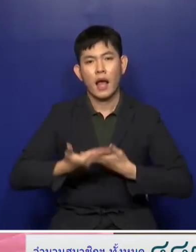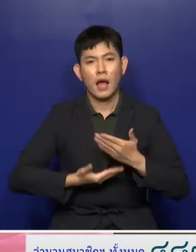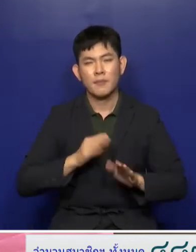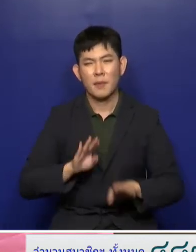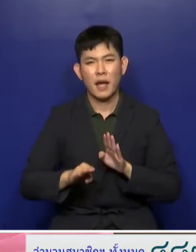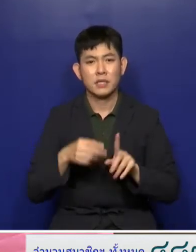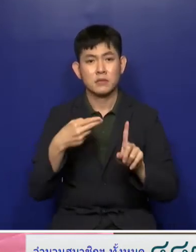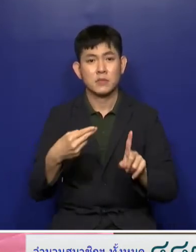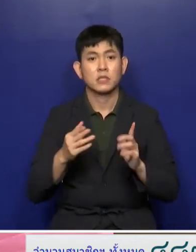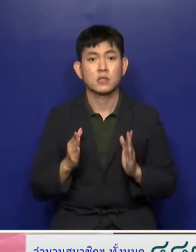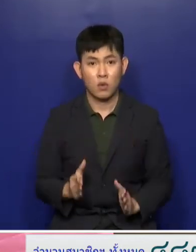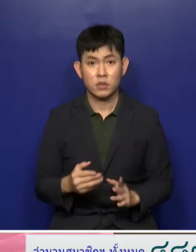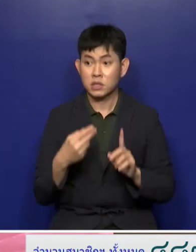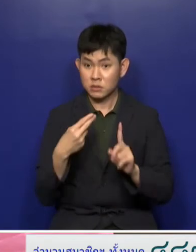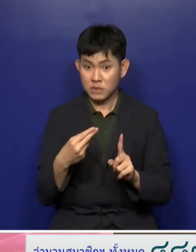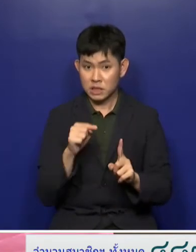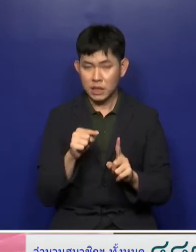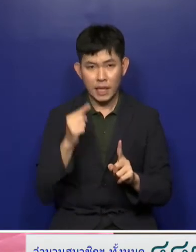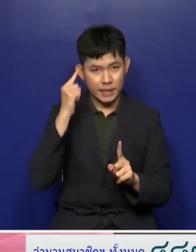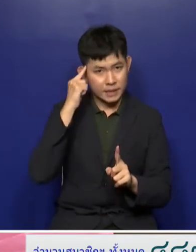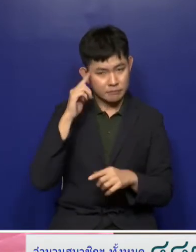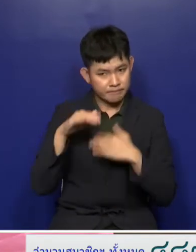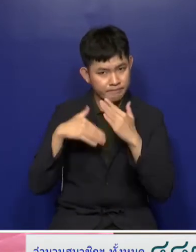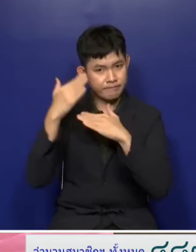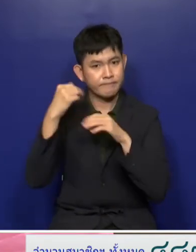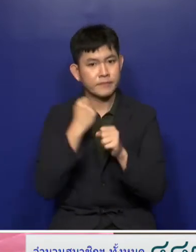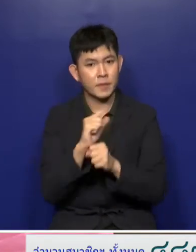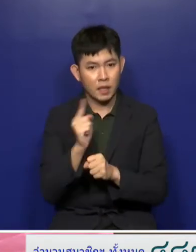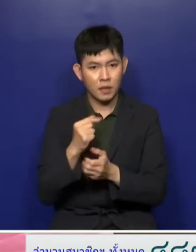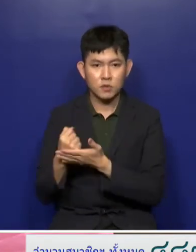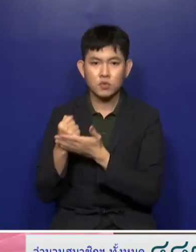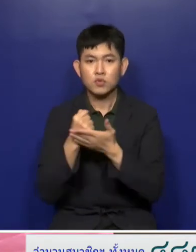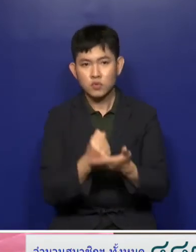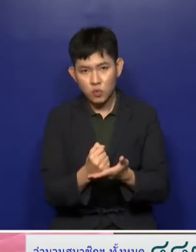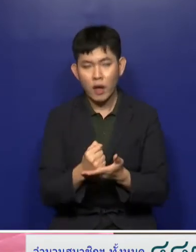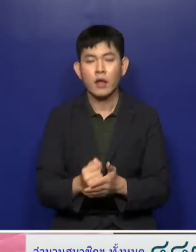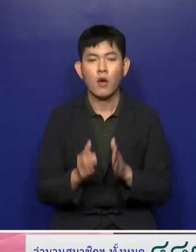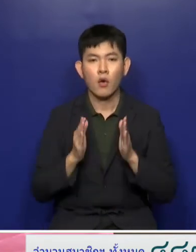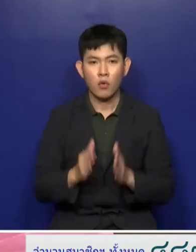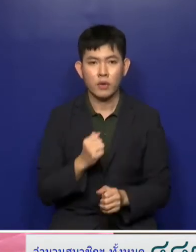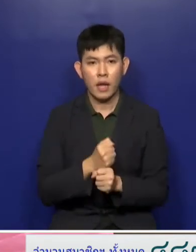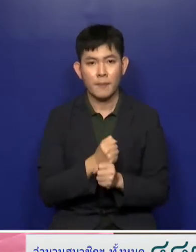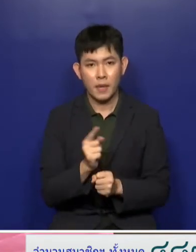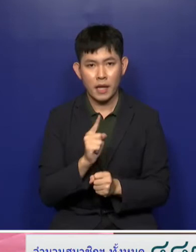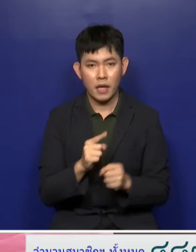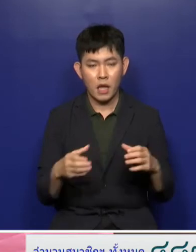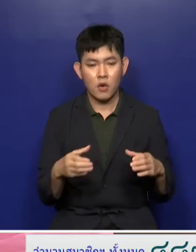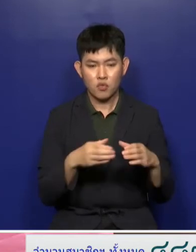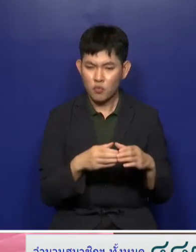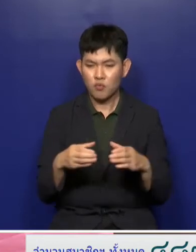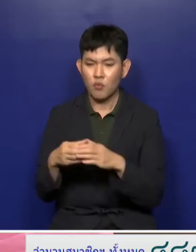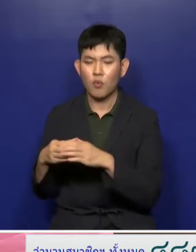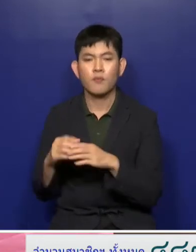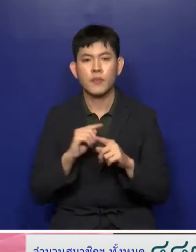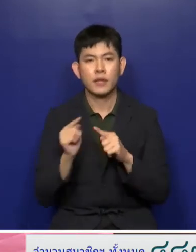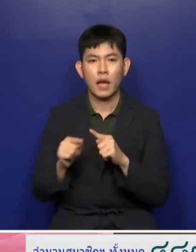ซึ่งคนหนึ่งหมื่นรายนี้จะต่อยอดไปสำหรับการให้การช่วยเหลือสำหรับผู้ผลิตที่เป็นนะครับกลุ่มต่างๆที่อยู่ทั่ว